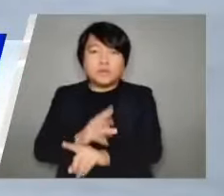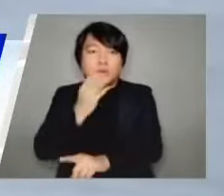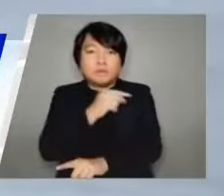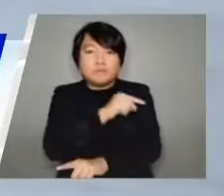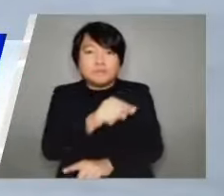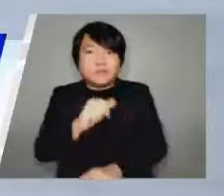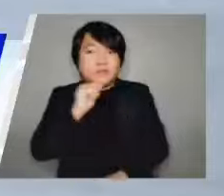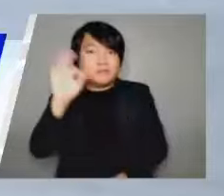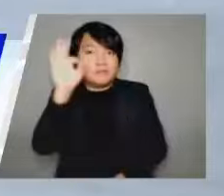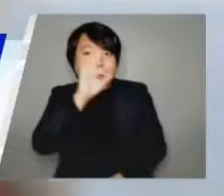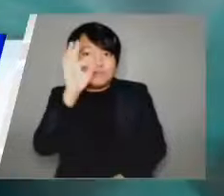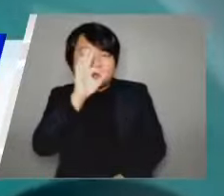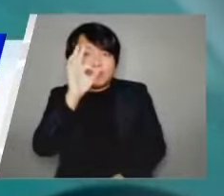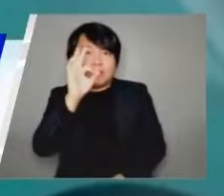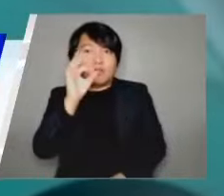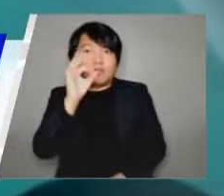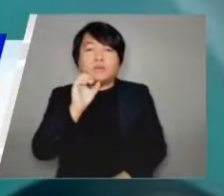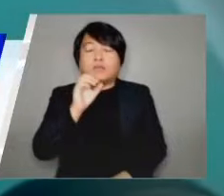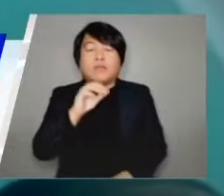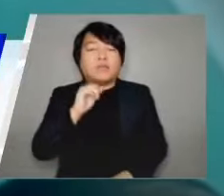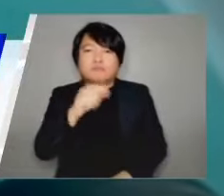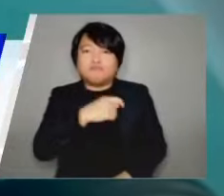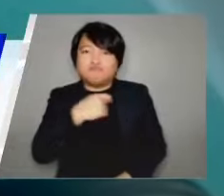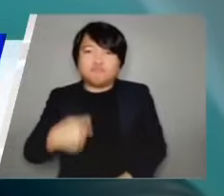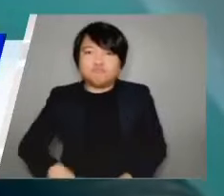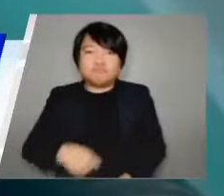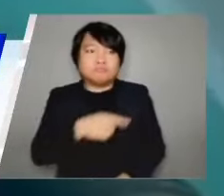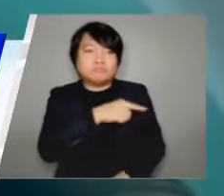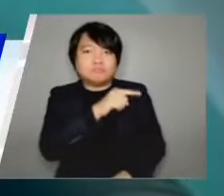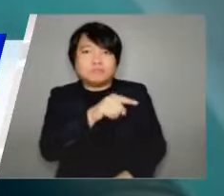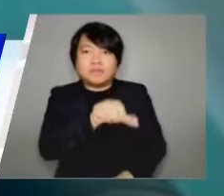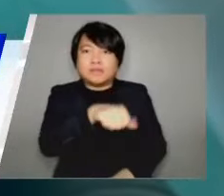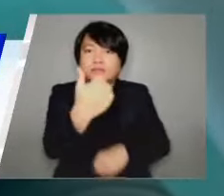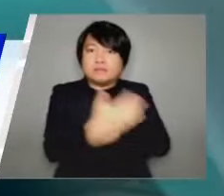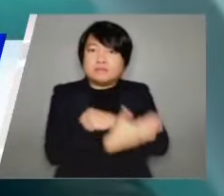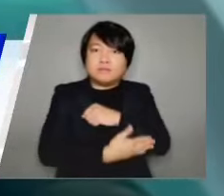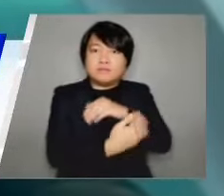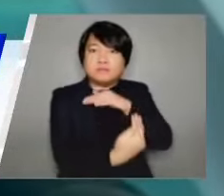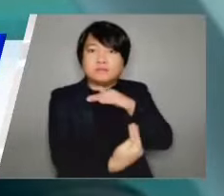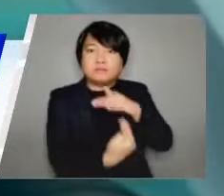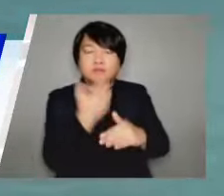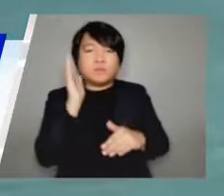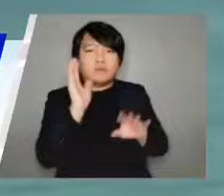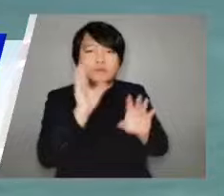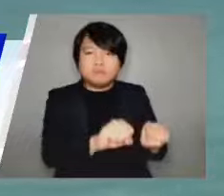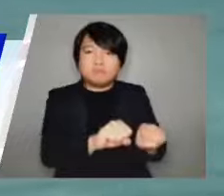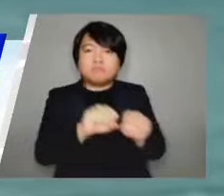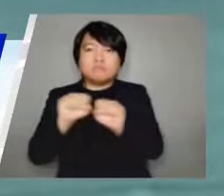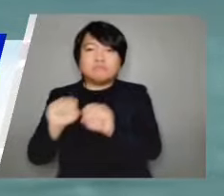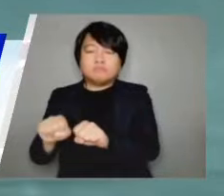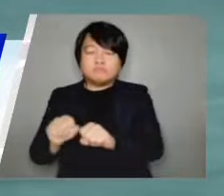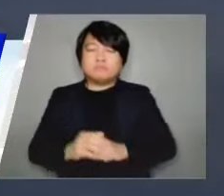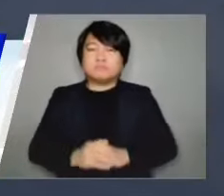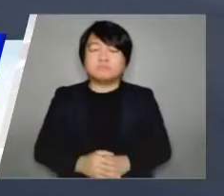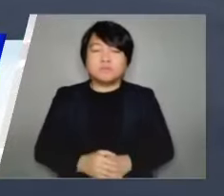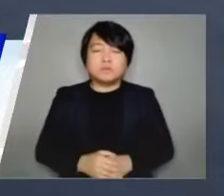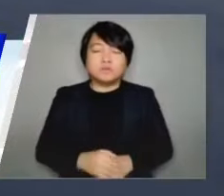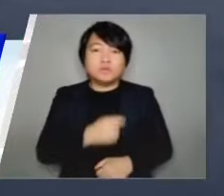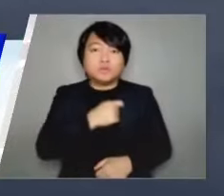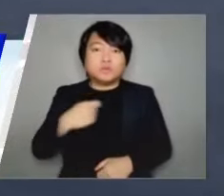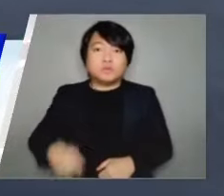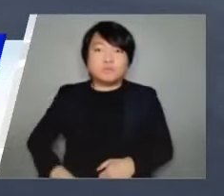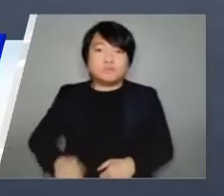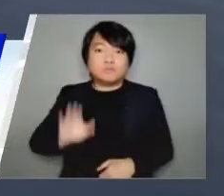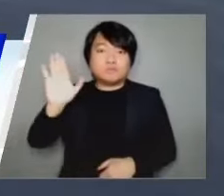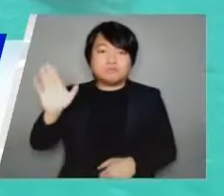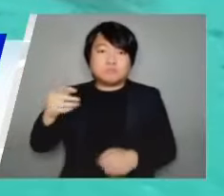kanila umanong karagatan. Walang sinabi ang China kung ano ang sakop ng bagong direktibang yan, pero inaangkin ng China ang buong